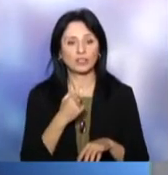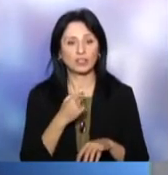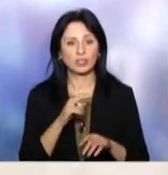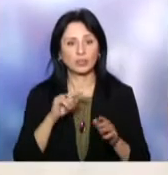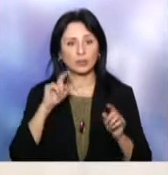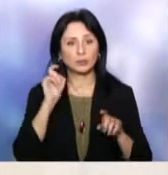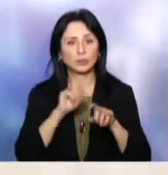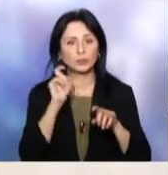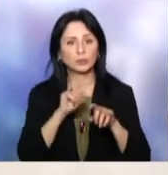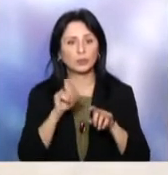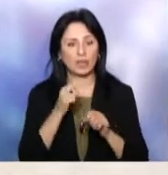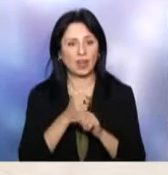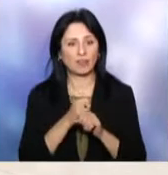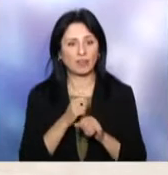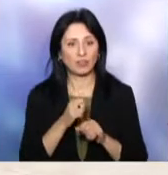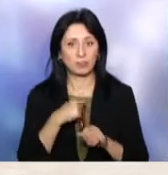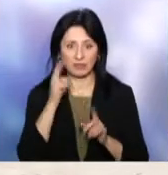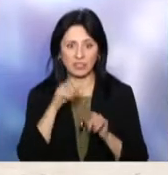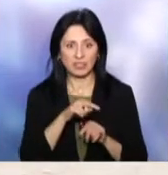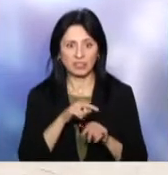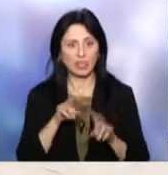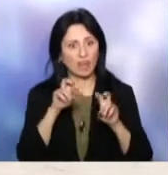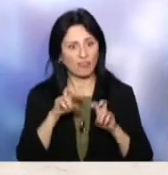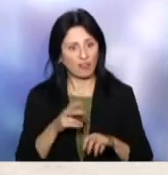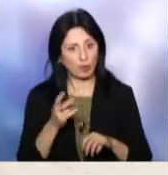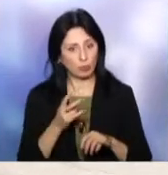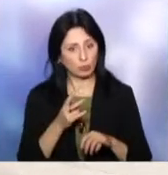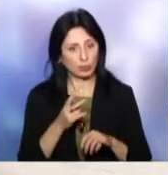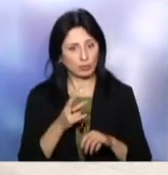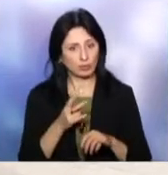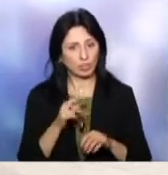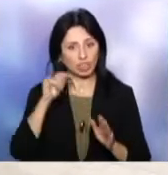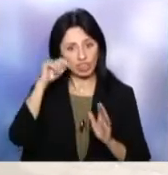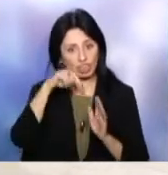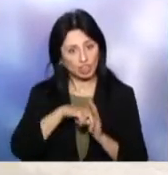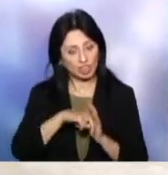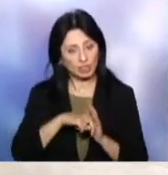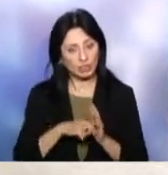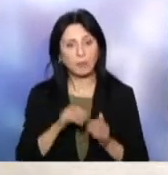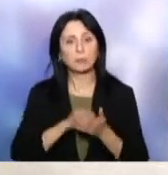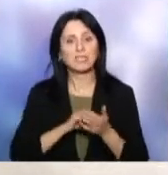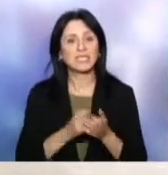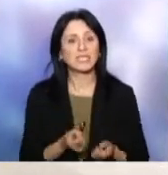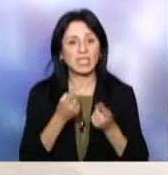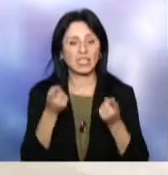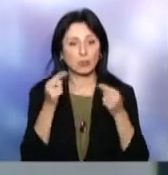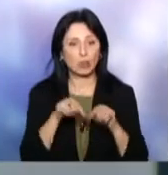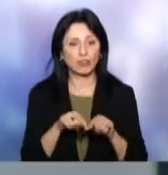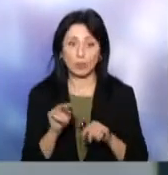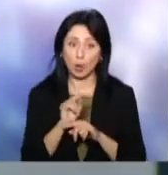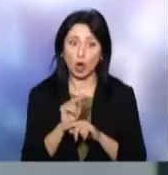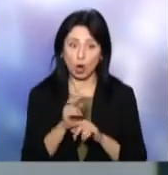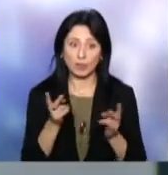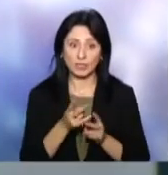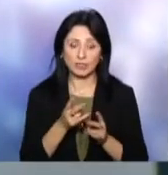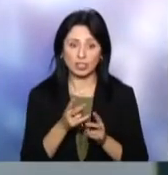მოგიწვავ და გაქრება, მაგრამ მე როგორც ვიცი, ამას კვლევა უნდა და შიგნიდან მოდის ეს ყველაფერი, როგორც ვიცი და მე მგონი მკურნალობაც